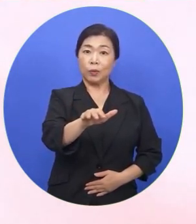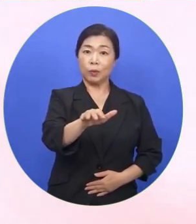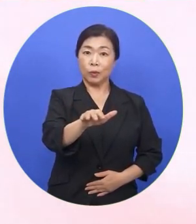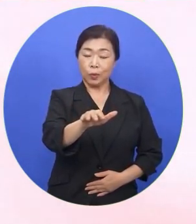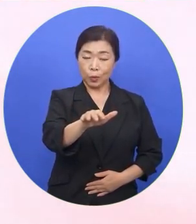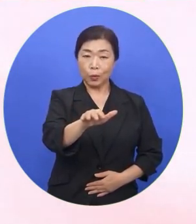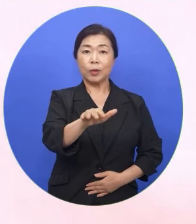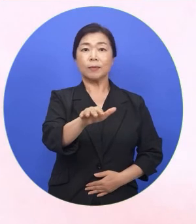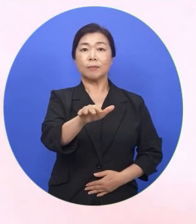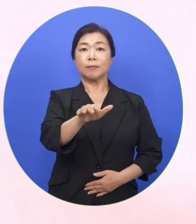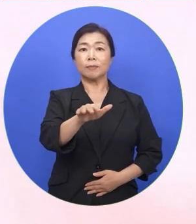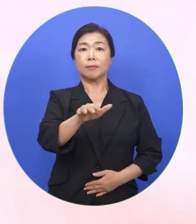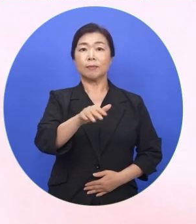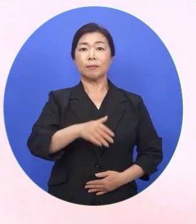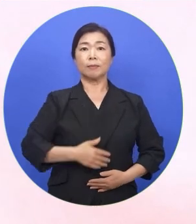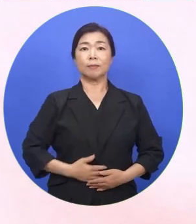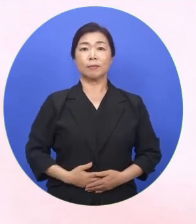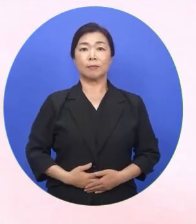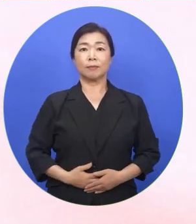내뱉고